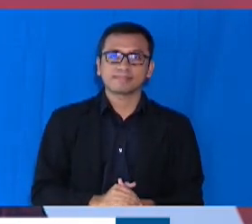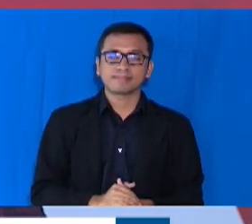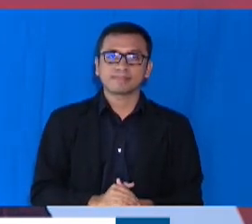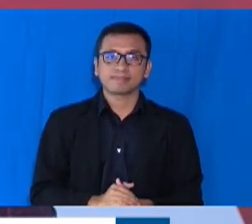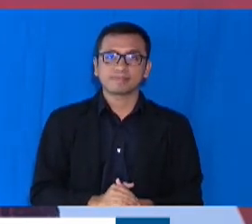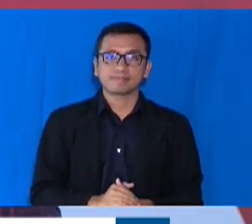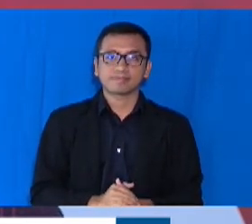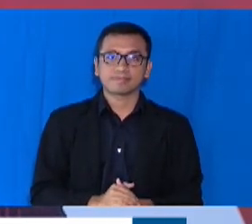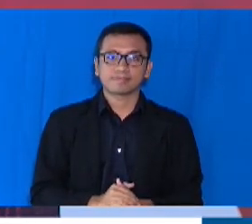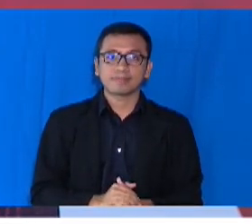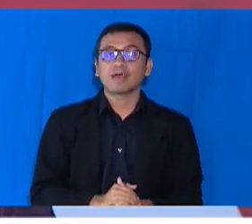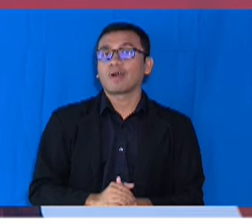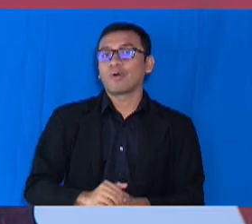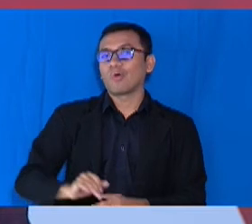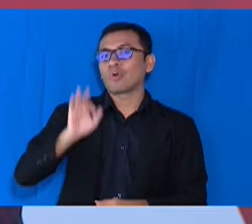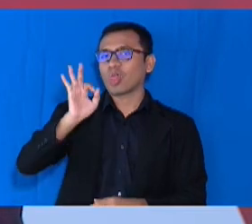hal-hal yang